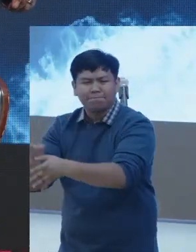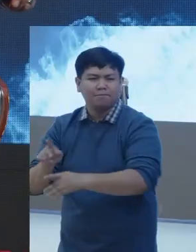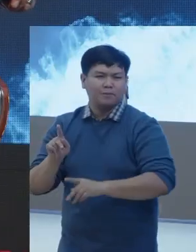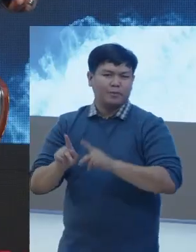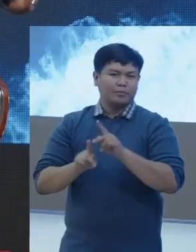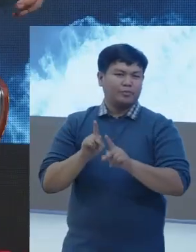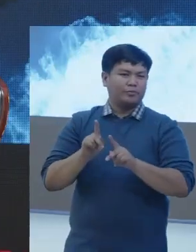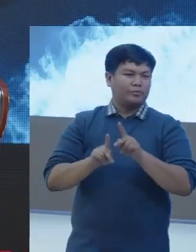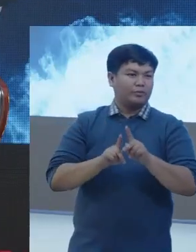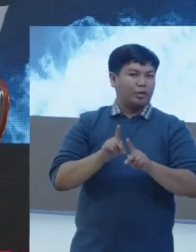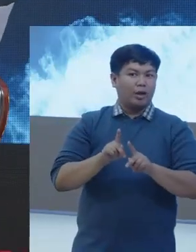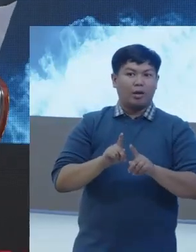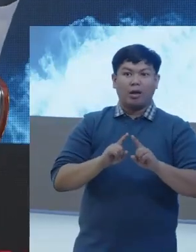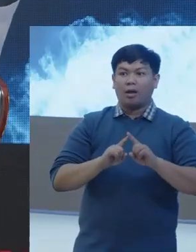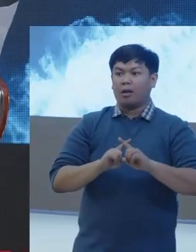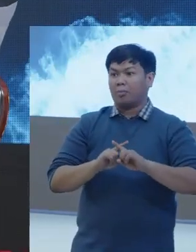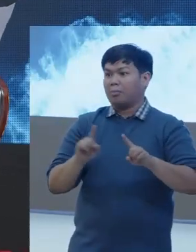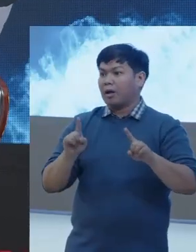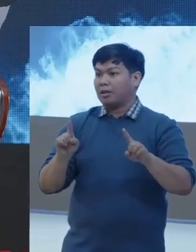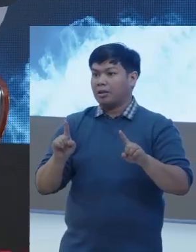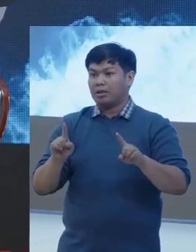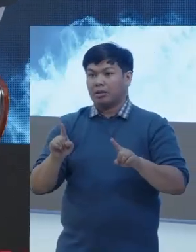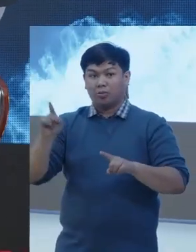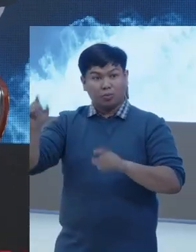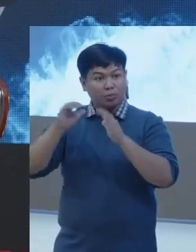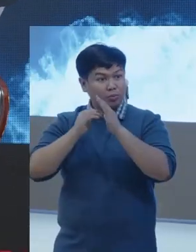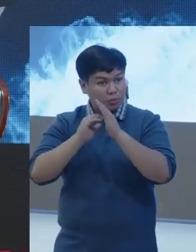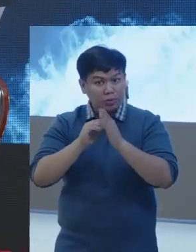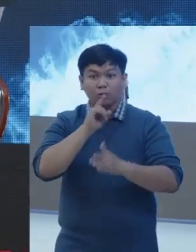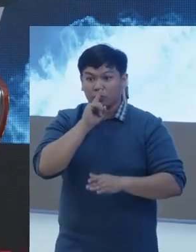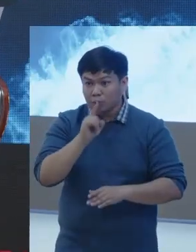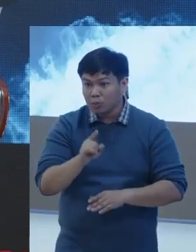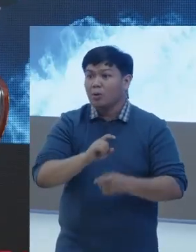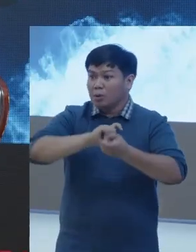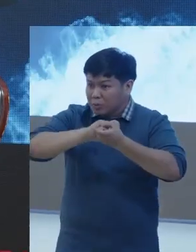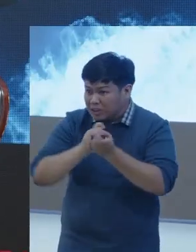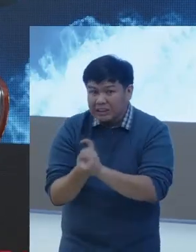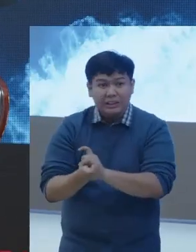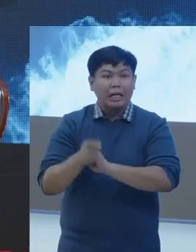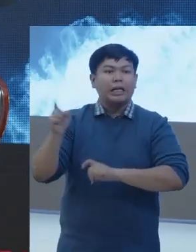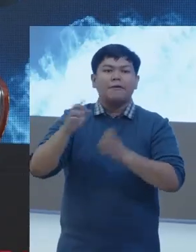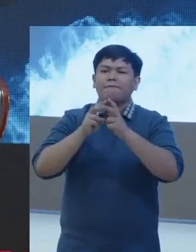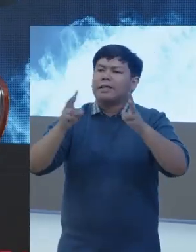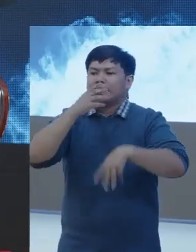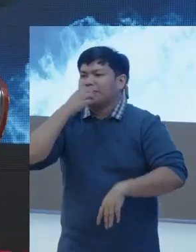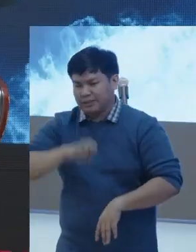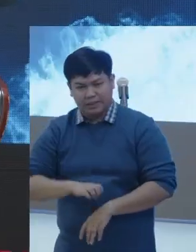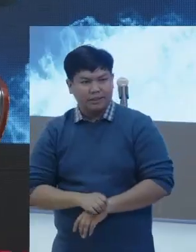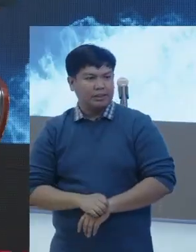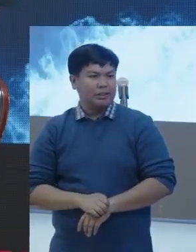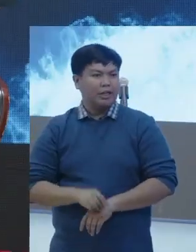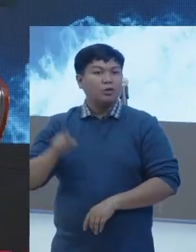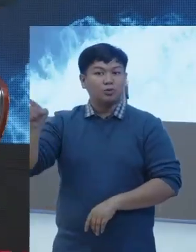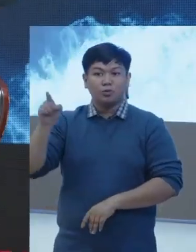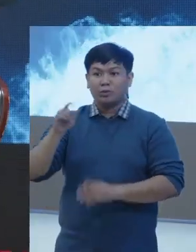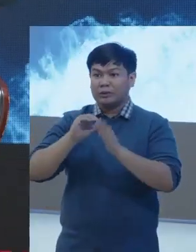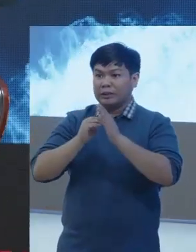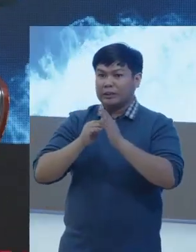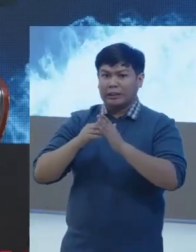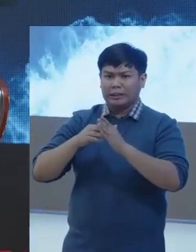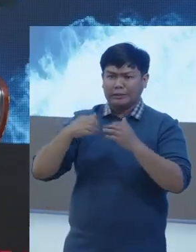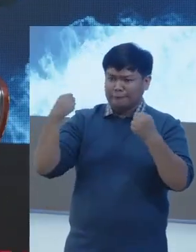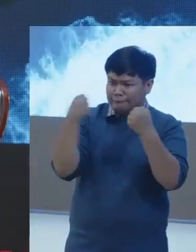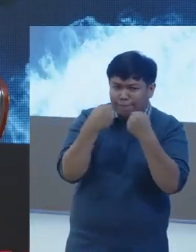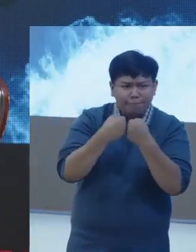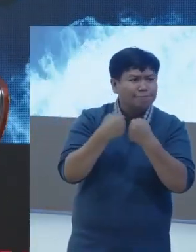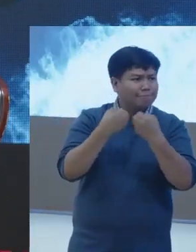So, hindi inaasahan ang pananampalataya na ito dahil sa matinding kasamaan, una sa lahat, ng Nineveh.